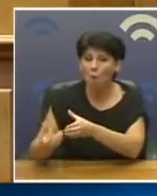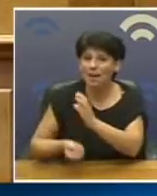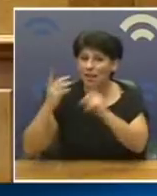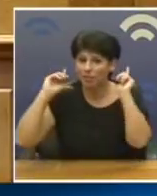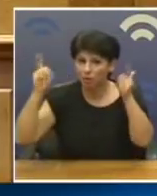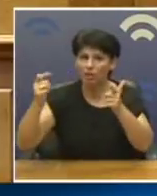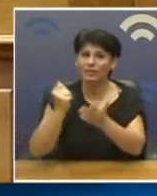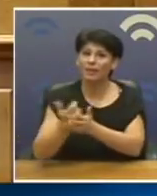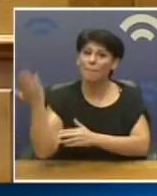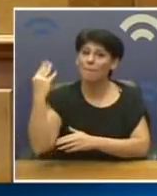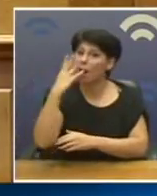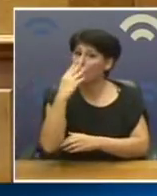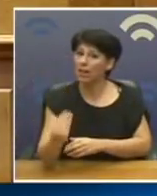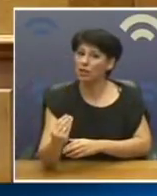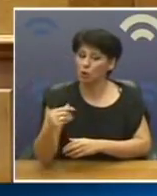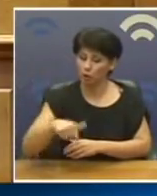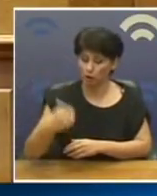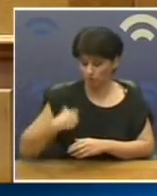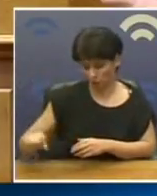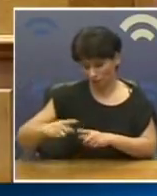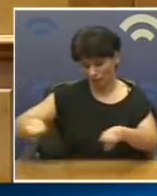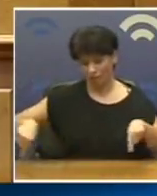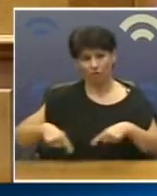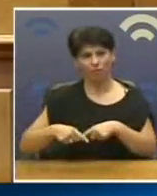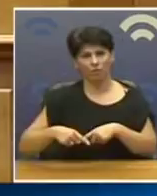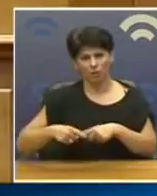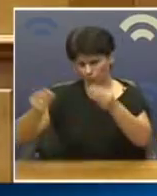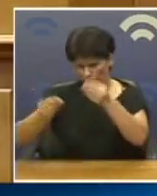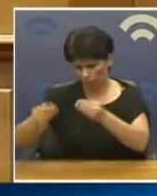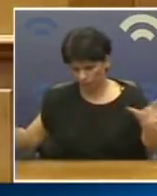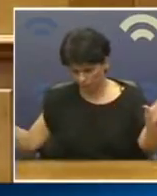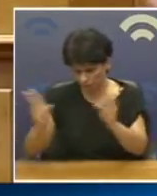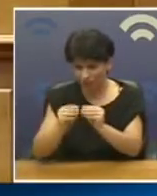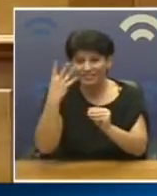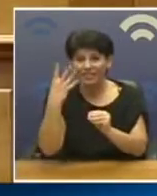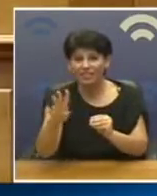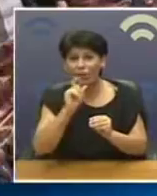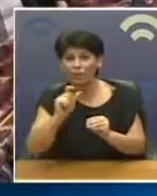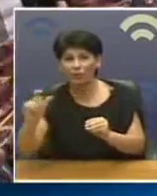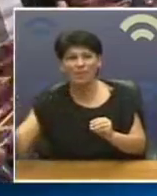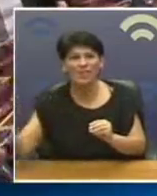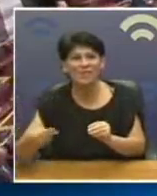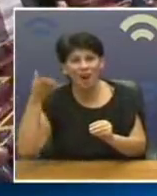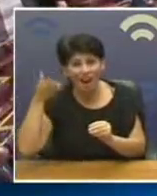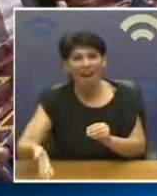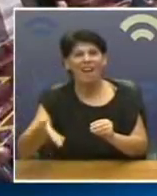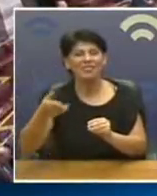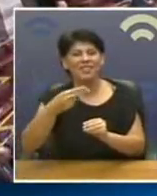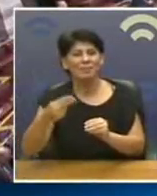του πρώην Πασόκ που λείπει από την αίθουσα, που αθρηστικά είναι 400 εκατομμύρια ευρώ. Αυτές τις υποθέσεις πάτε να